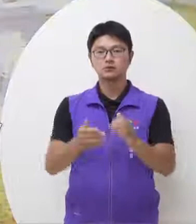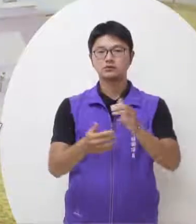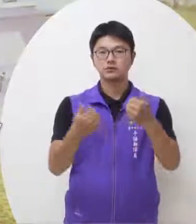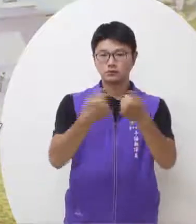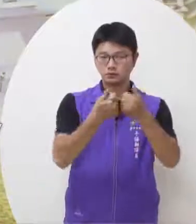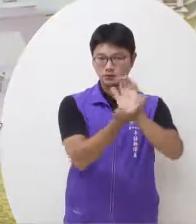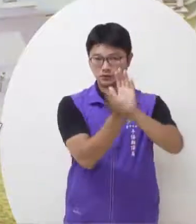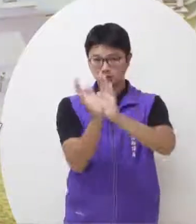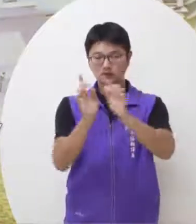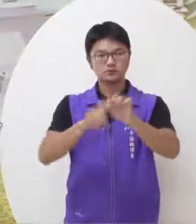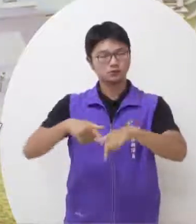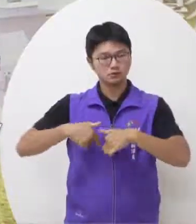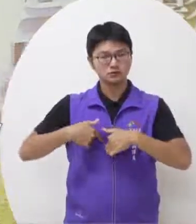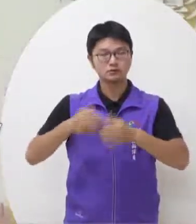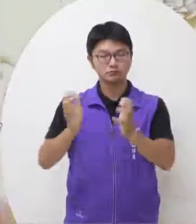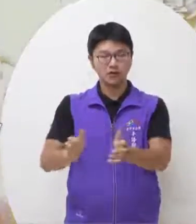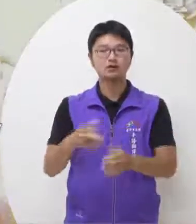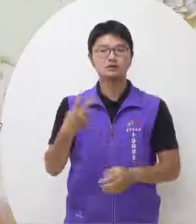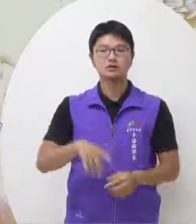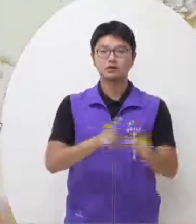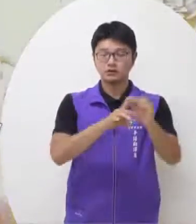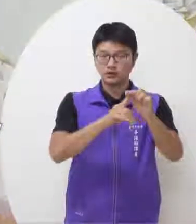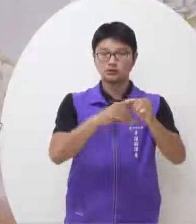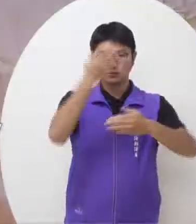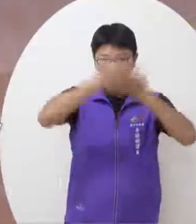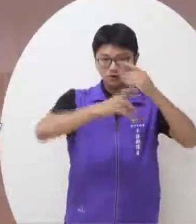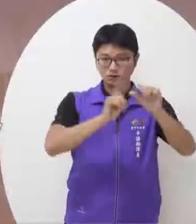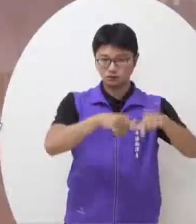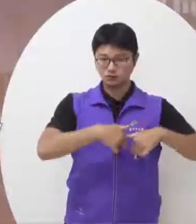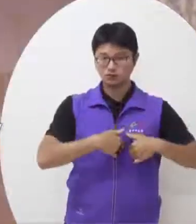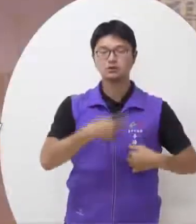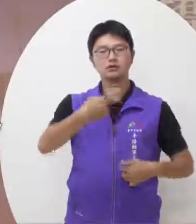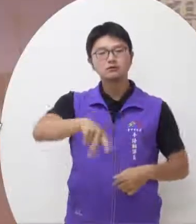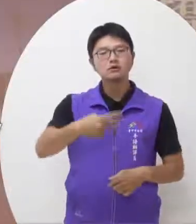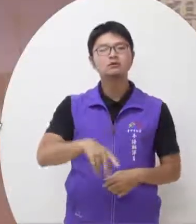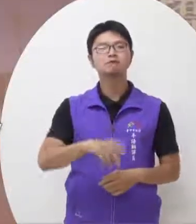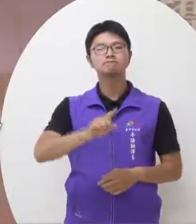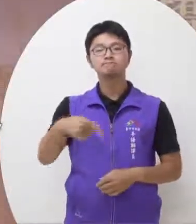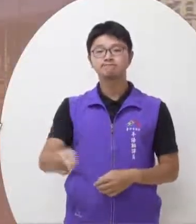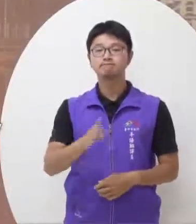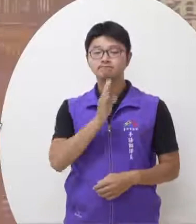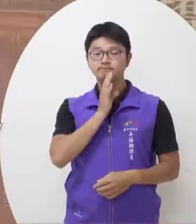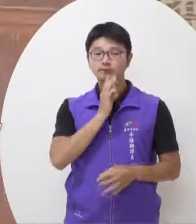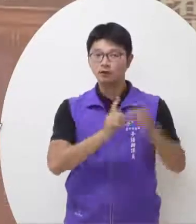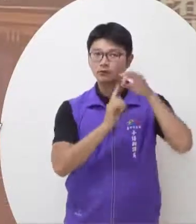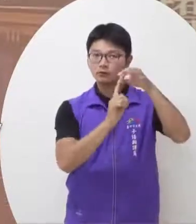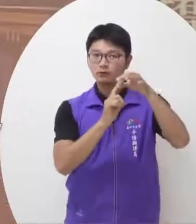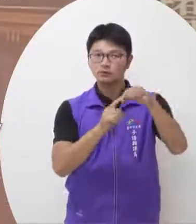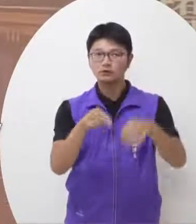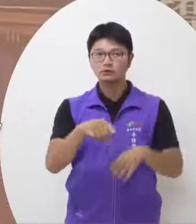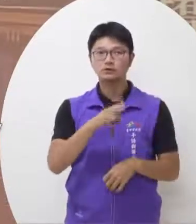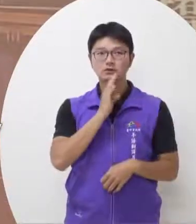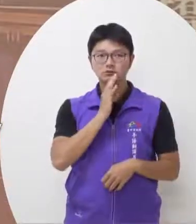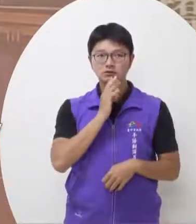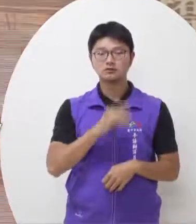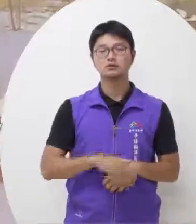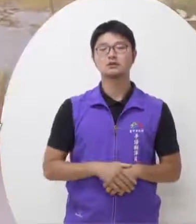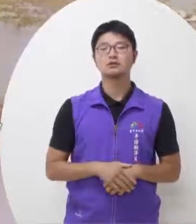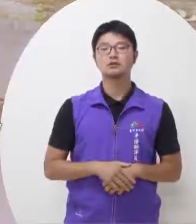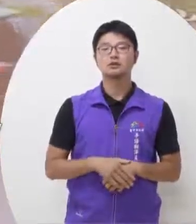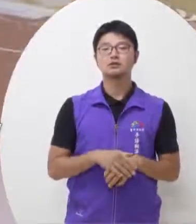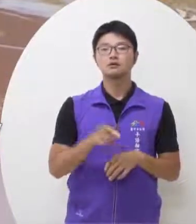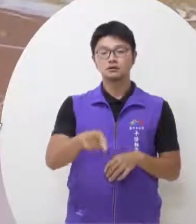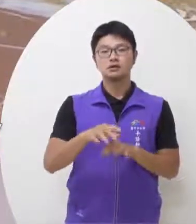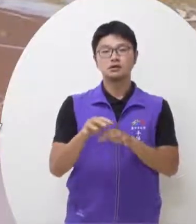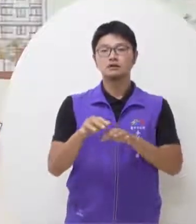座也都报告过了那中台湾电影中心那以及这个已经通车使用的柯南爱情桥串联中科跟水